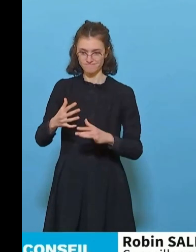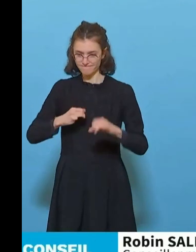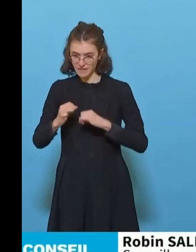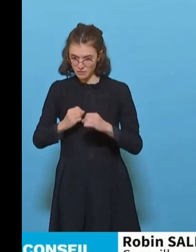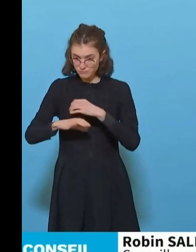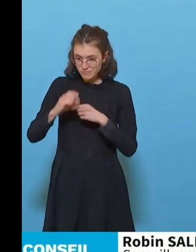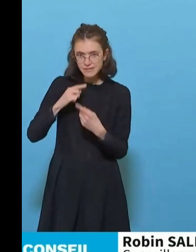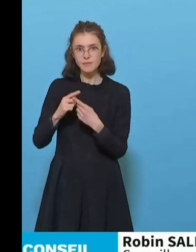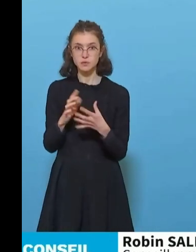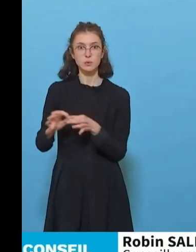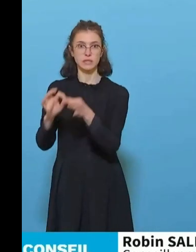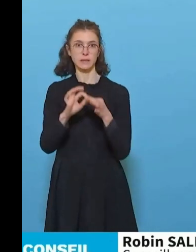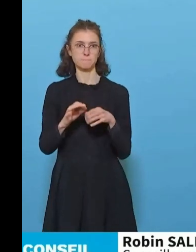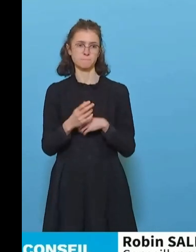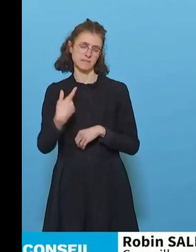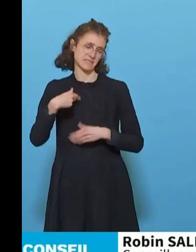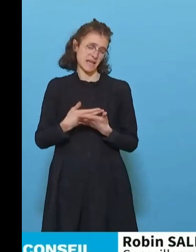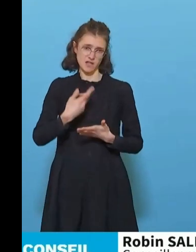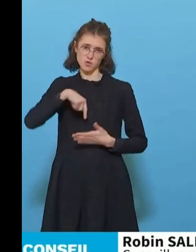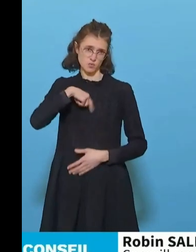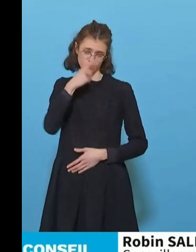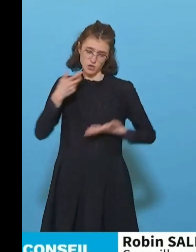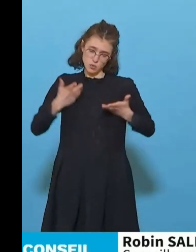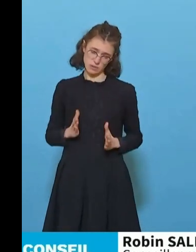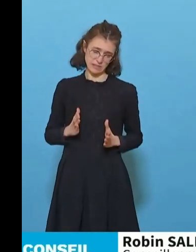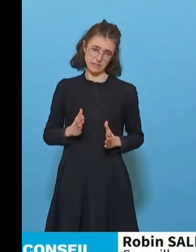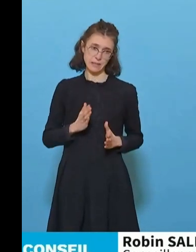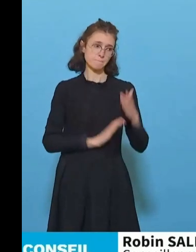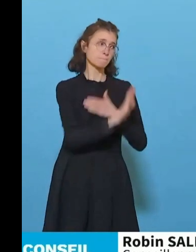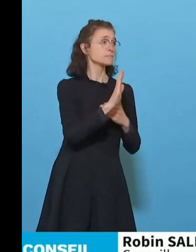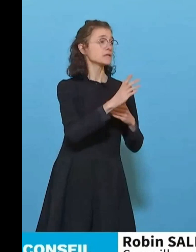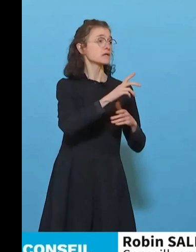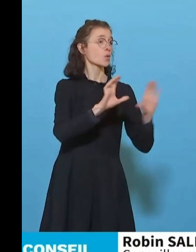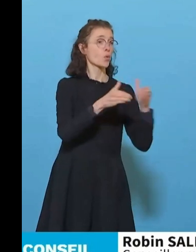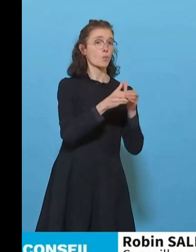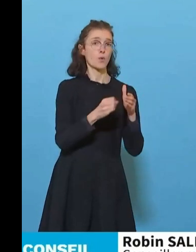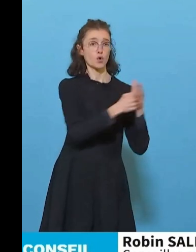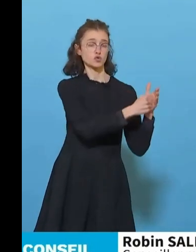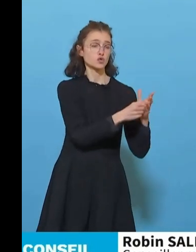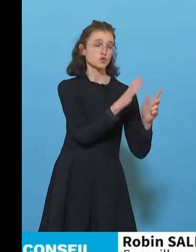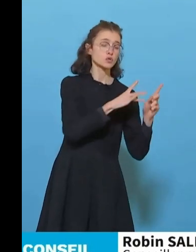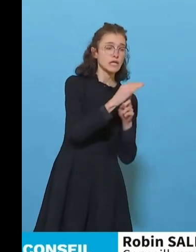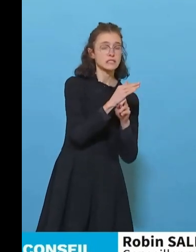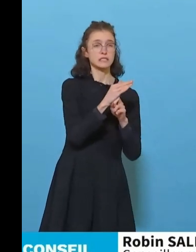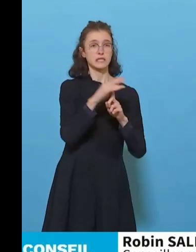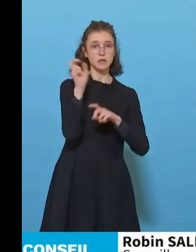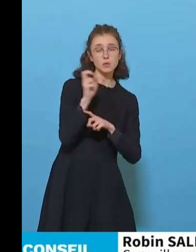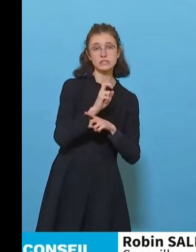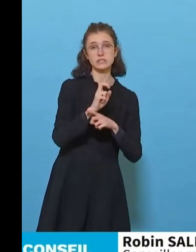dans notre diversité socialiste, communiste, écologiste, progressiste, nous les